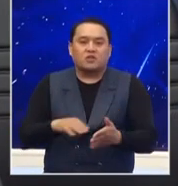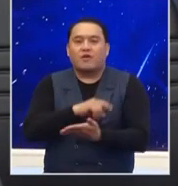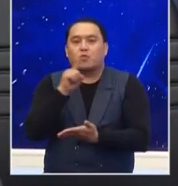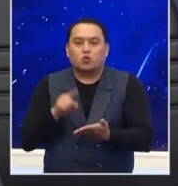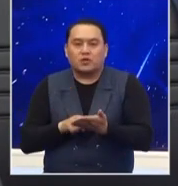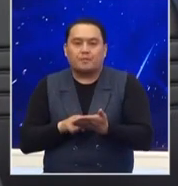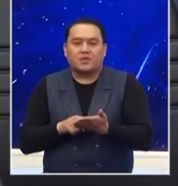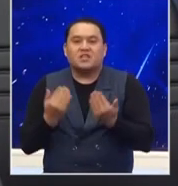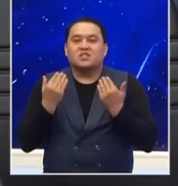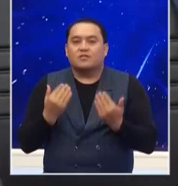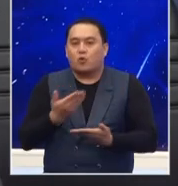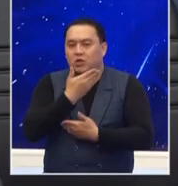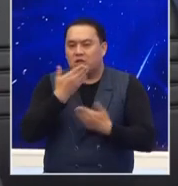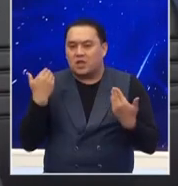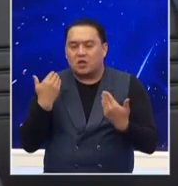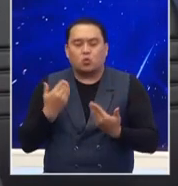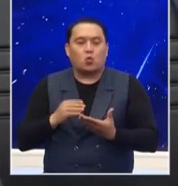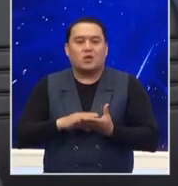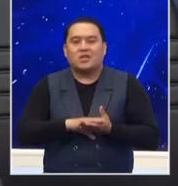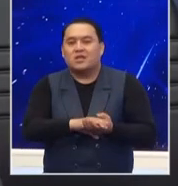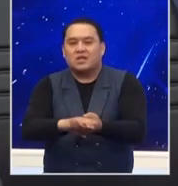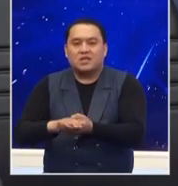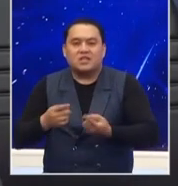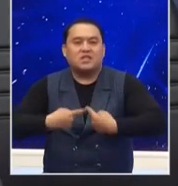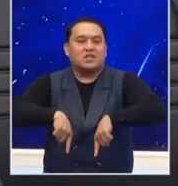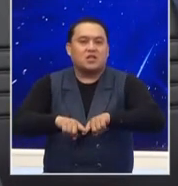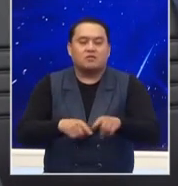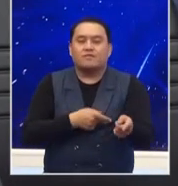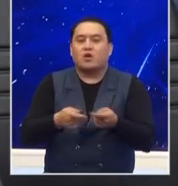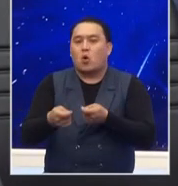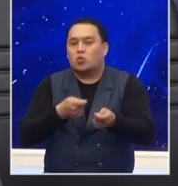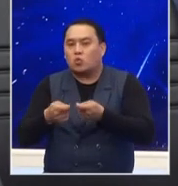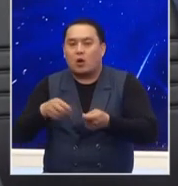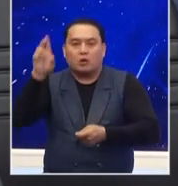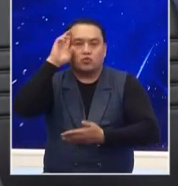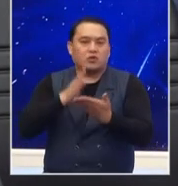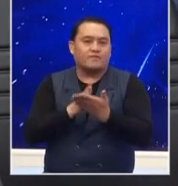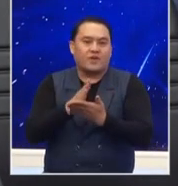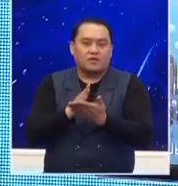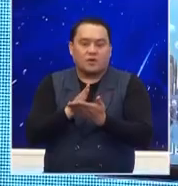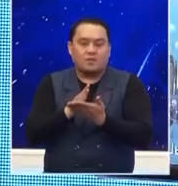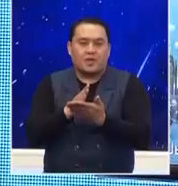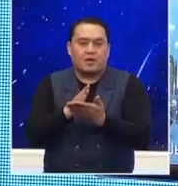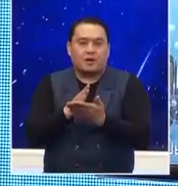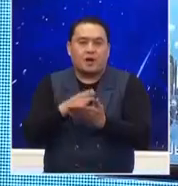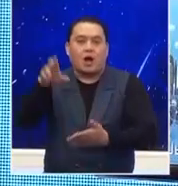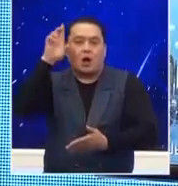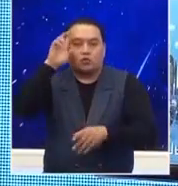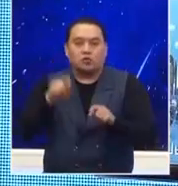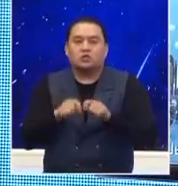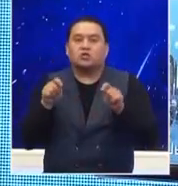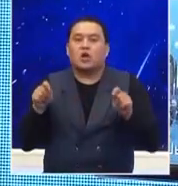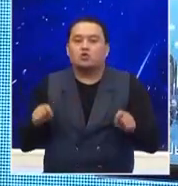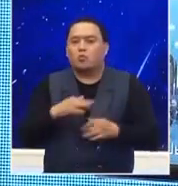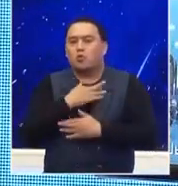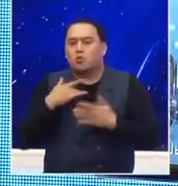вопросы. Сегодня нет единого ведомства, которое координировало бы государственную политику в этой сфере. Государство делает